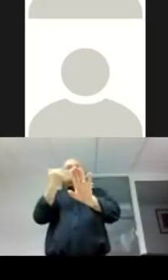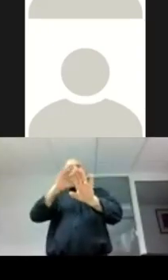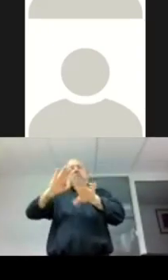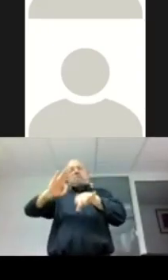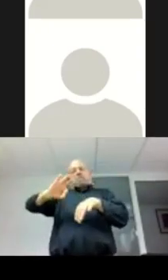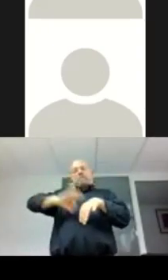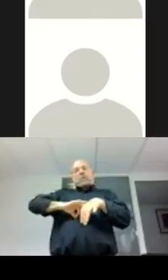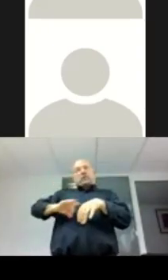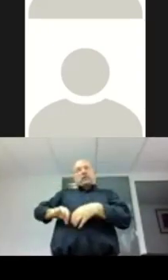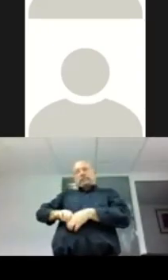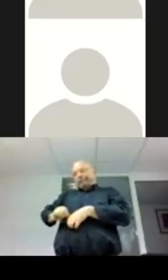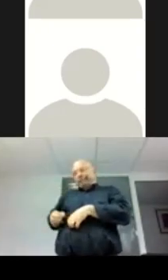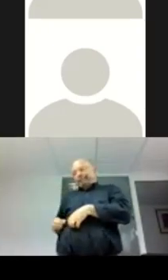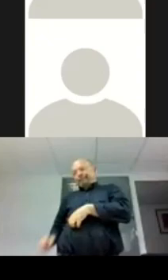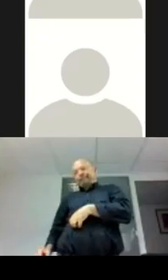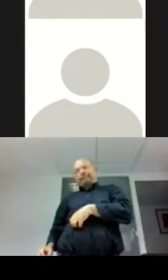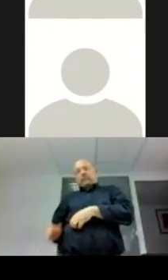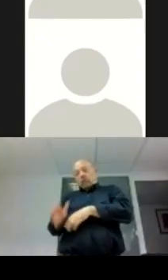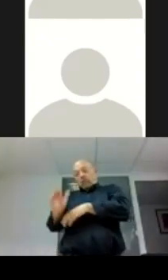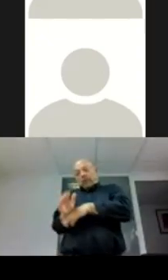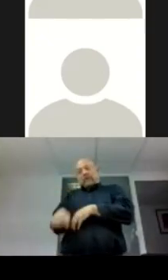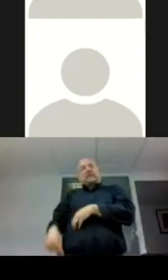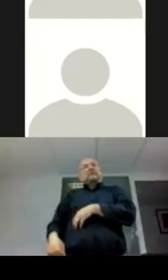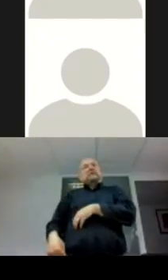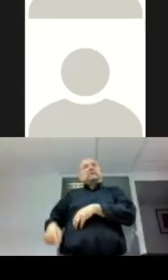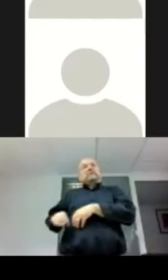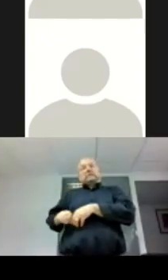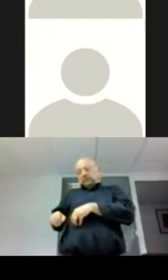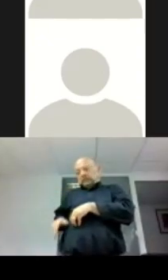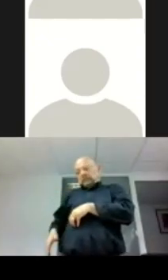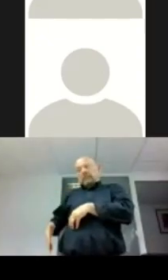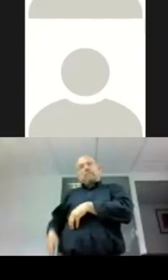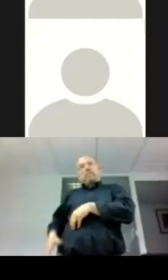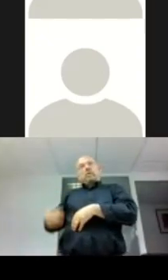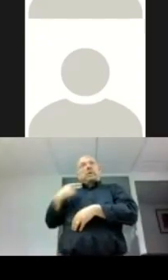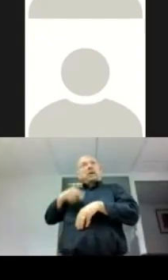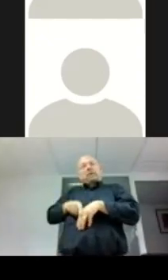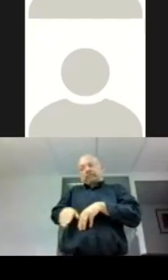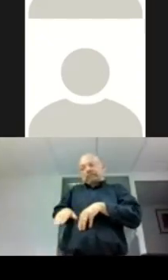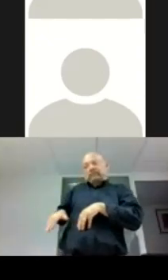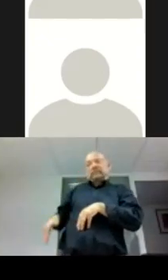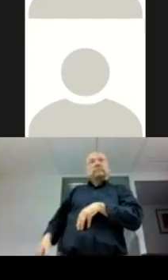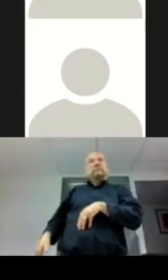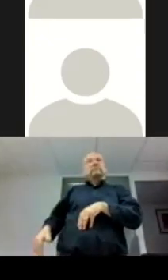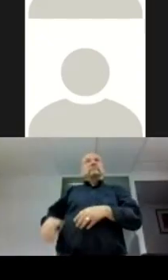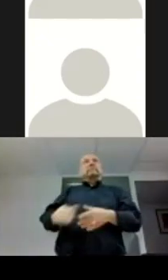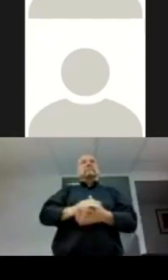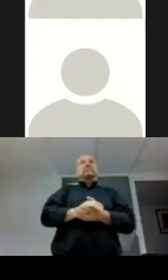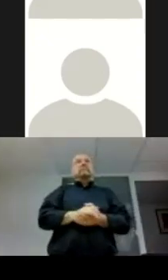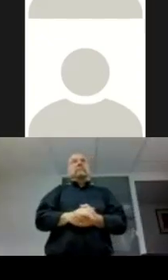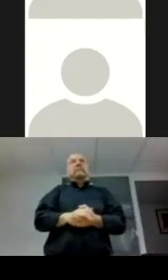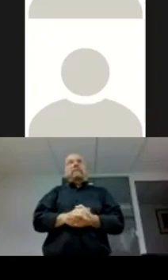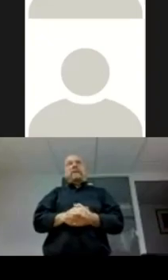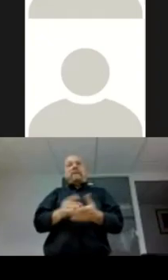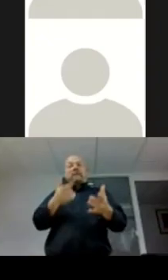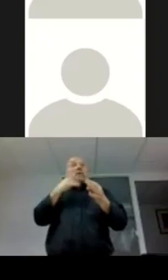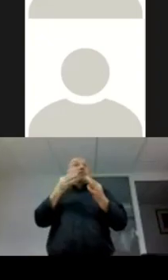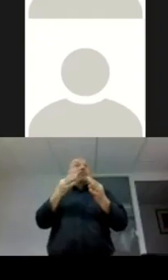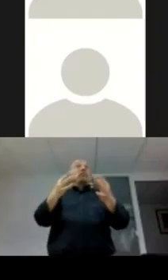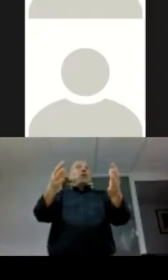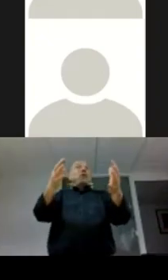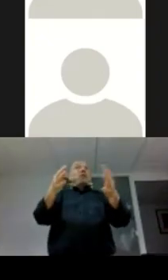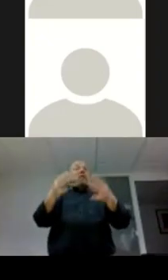sait qu'il est plus prudent de faire une colostomie ou une iléostomie qui va permettre d'éviter